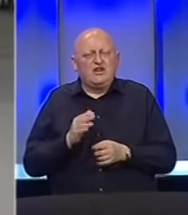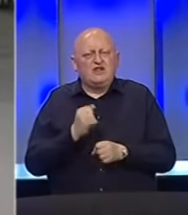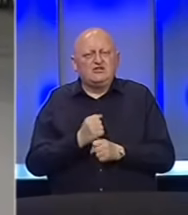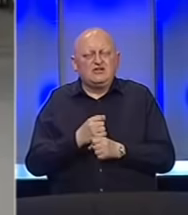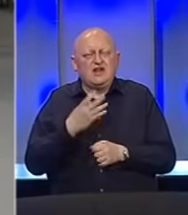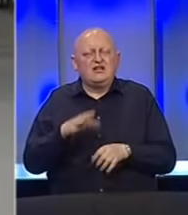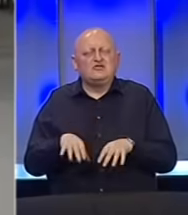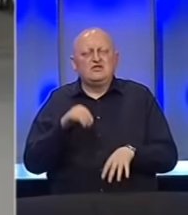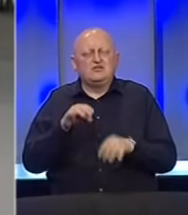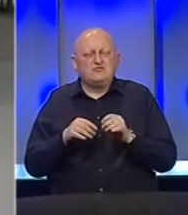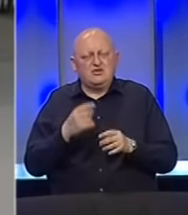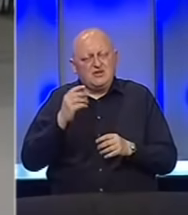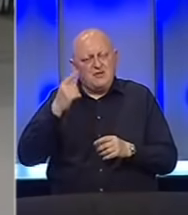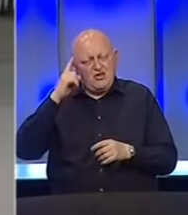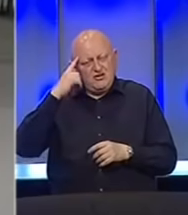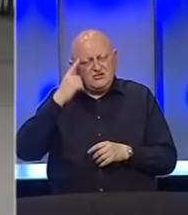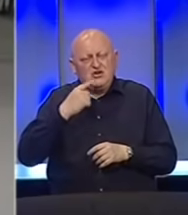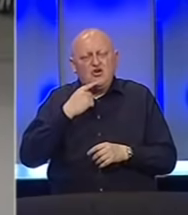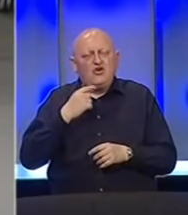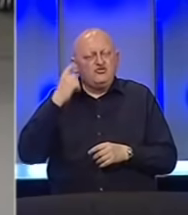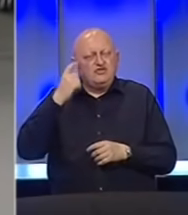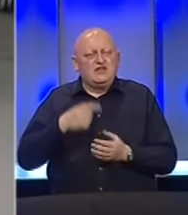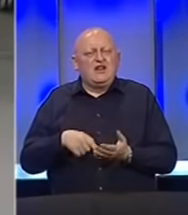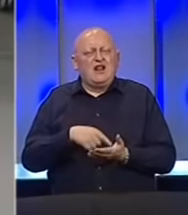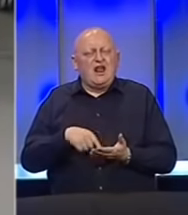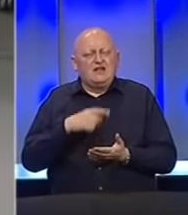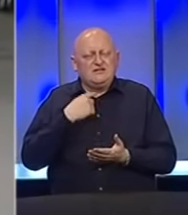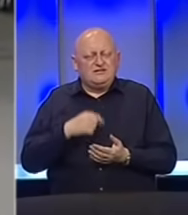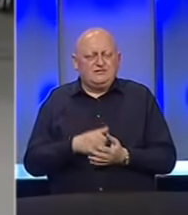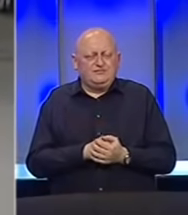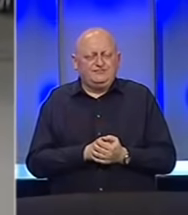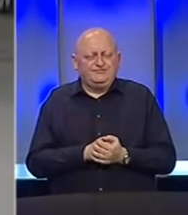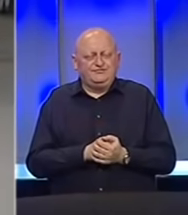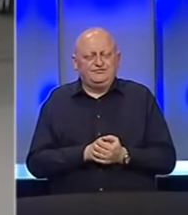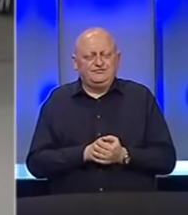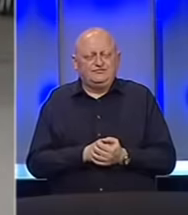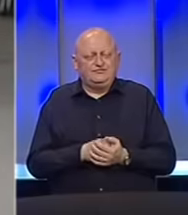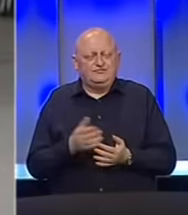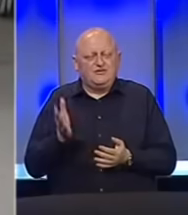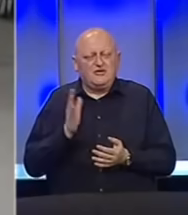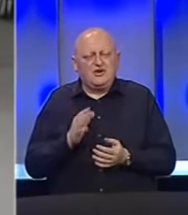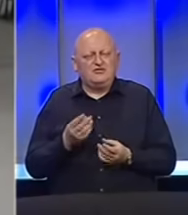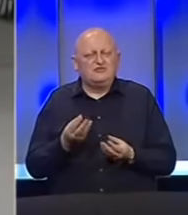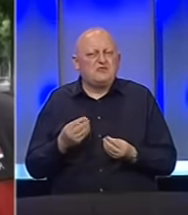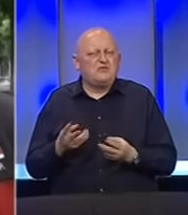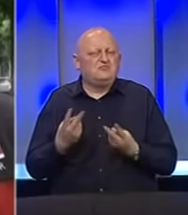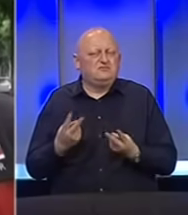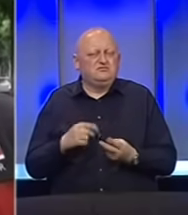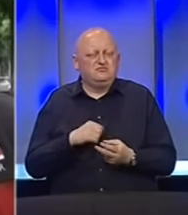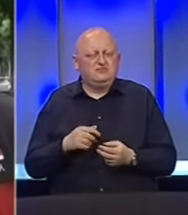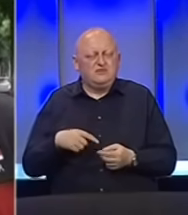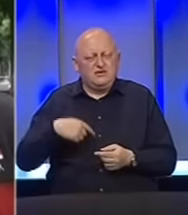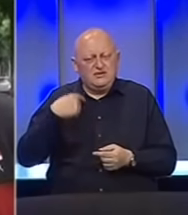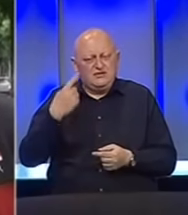kad budu izbori, da malo više razmisle za koju stranku glasaju i tako. građani su prilično pasivni.